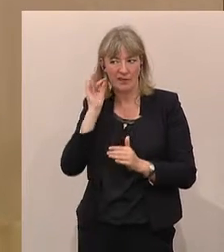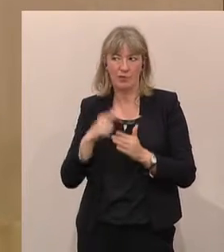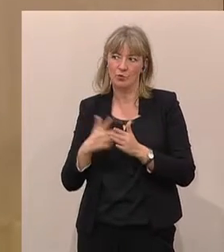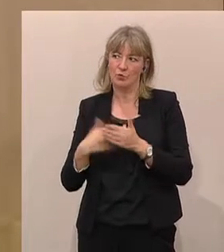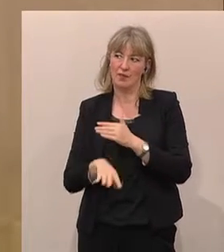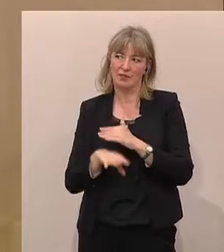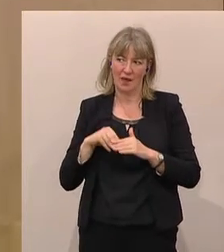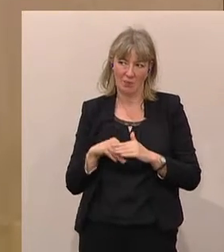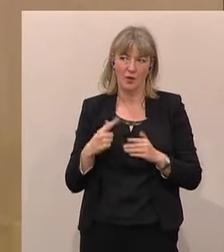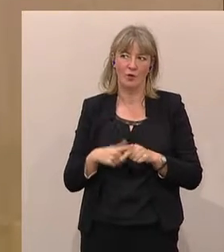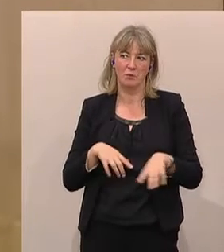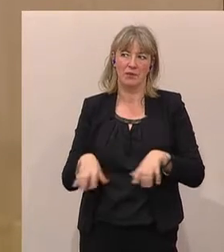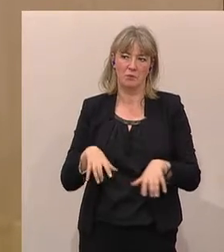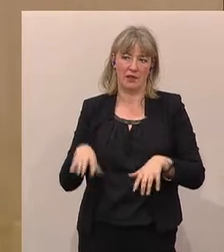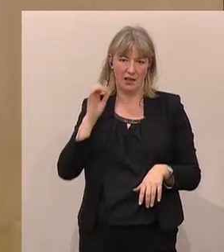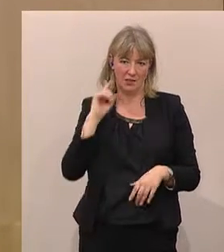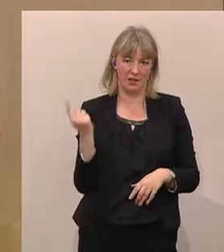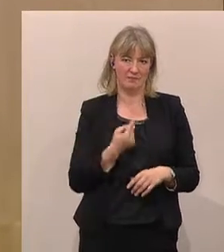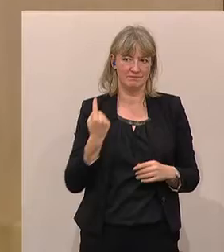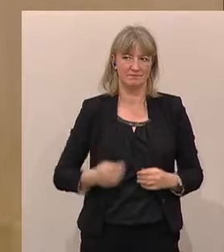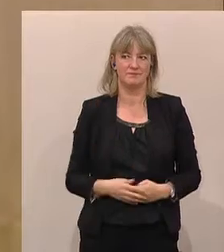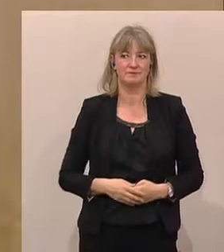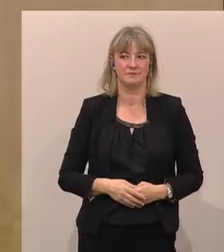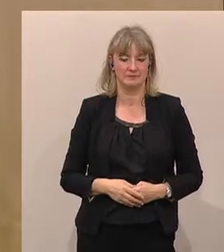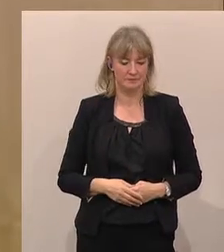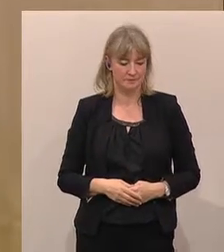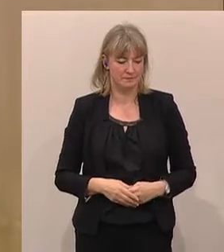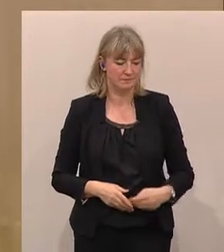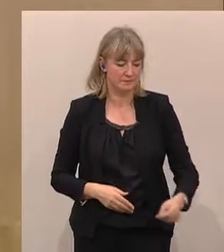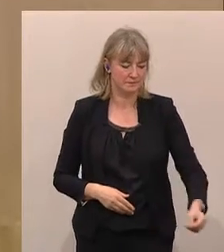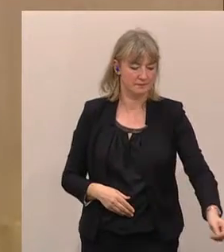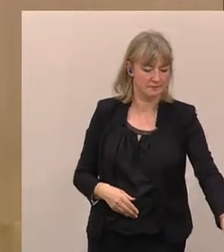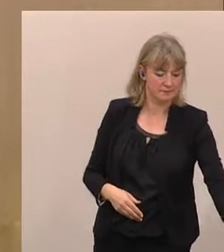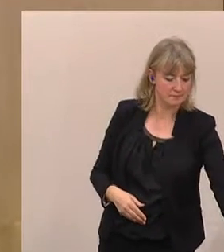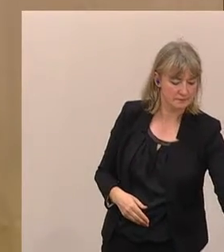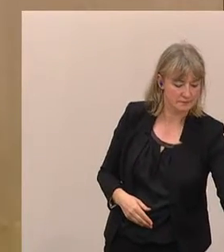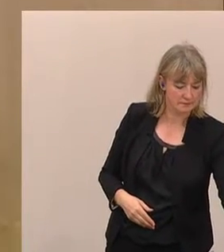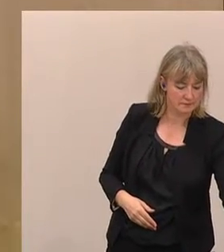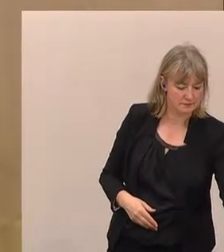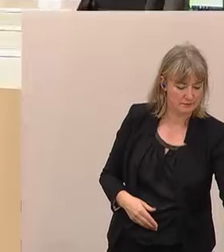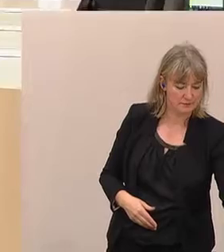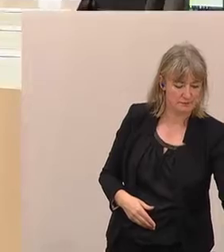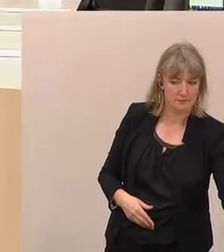Unternehmer und unserer Mitarbeiterinnen und unserer Mitarbeiter zu verdanken.